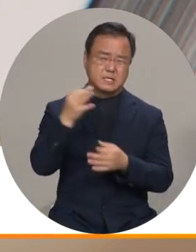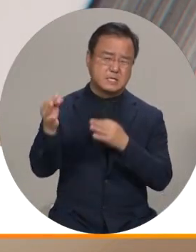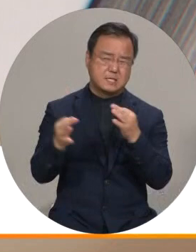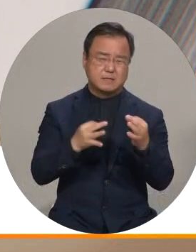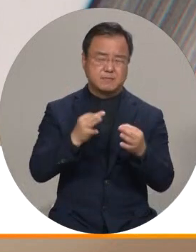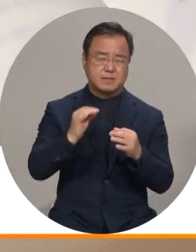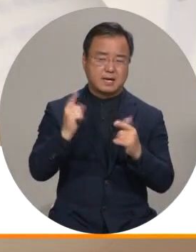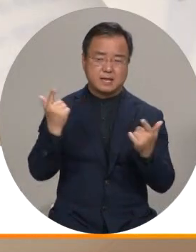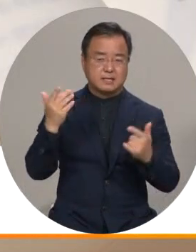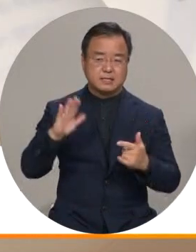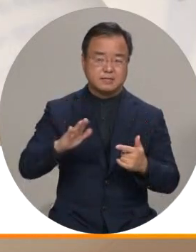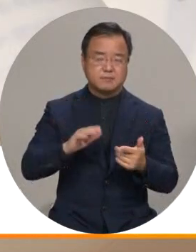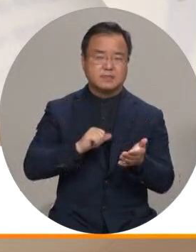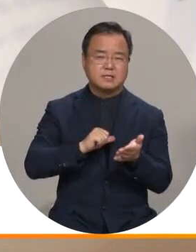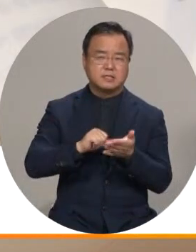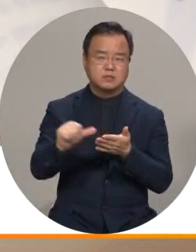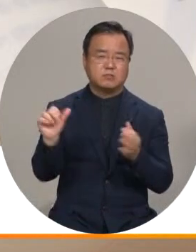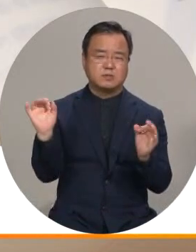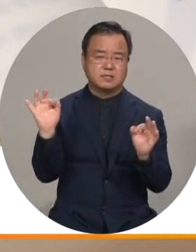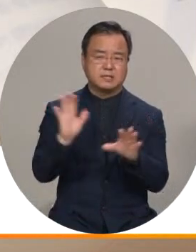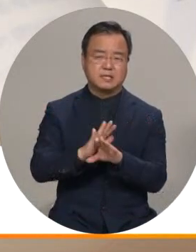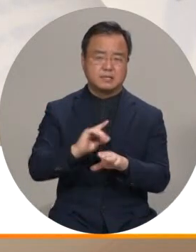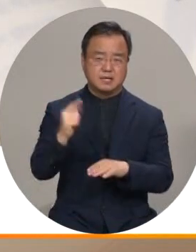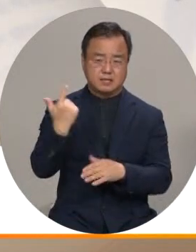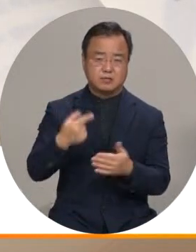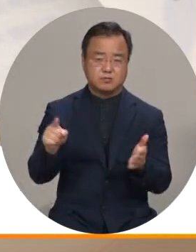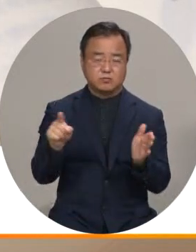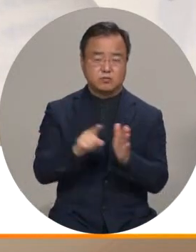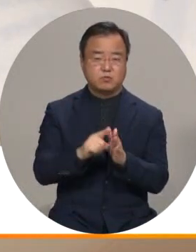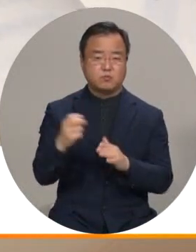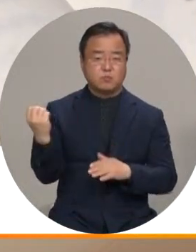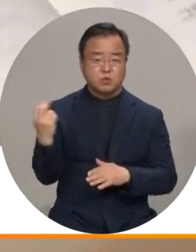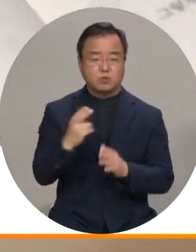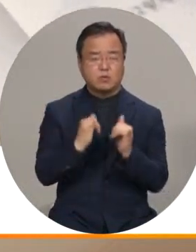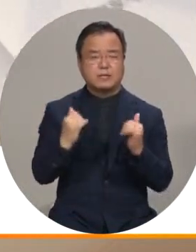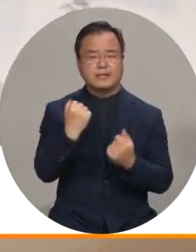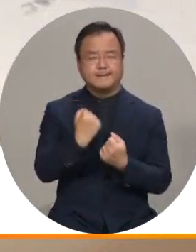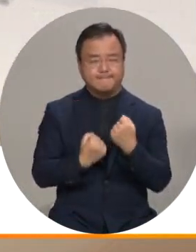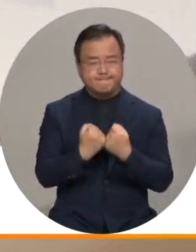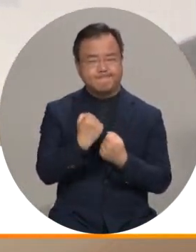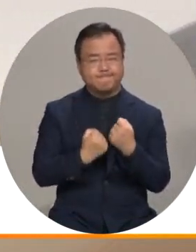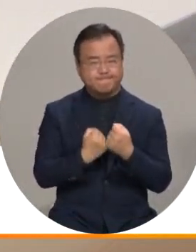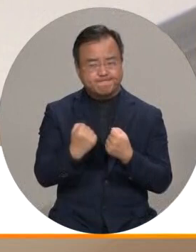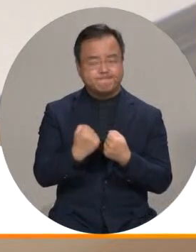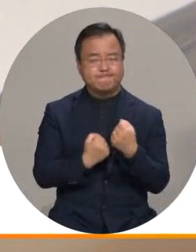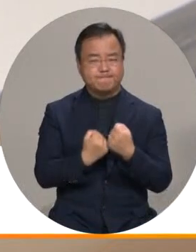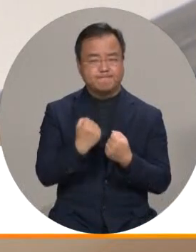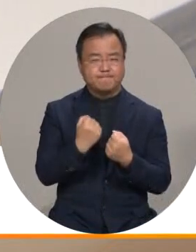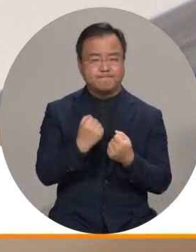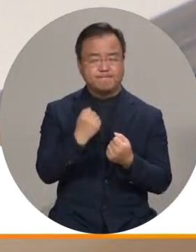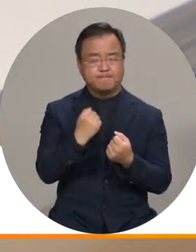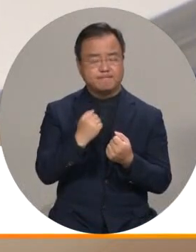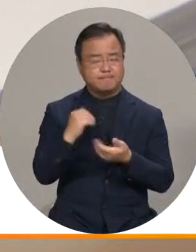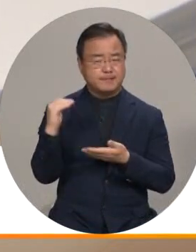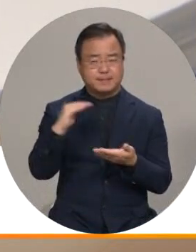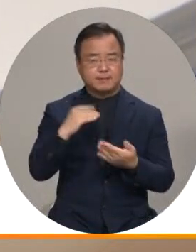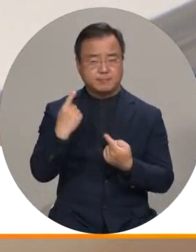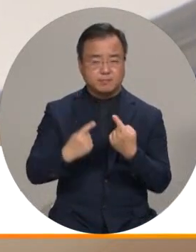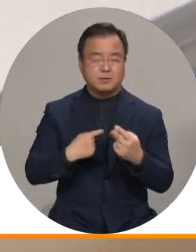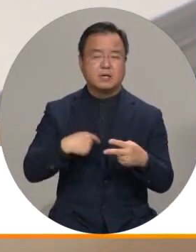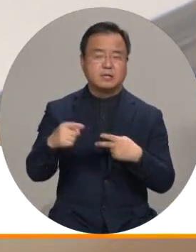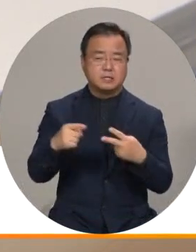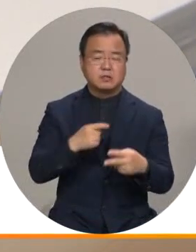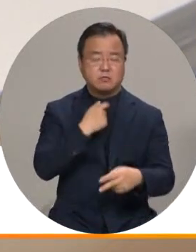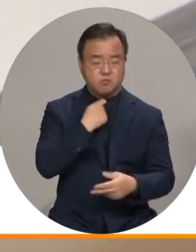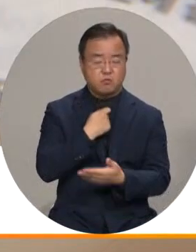지워지지 않기 위해서 그리고 사람들을 설득하기보다는 이해하고 싶은 마음이 있는 사람들에게